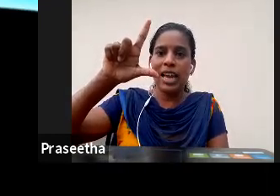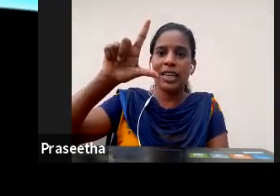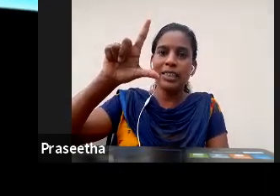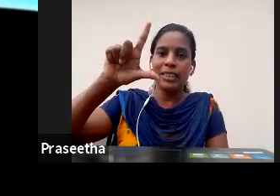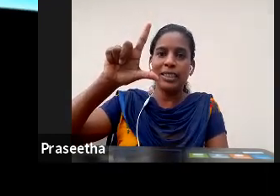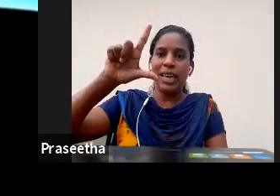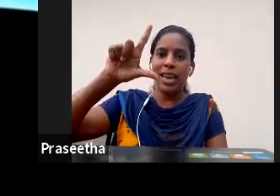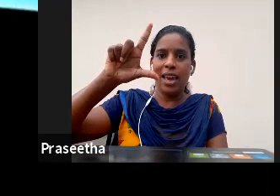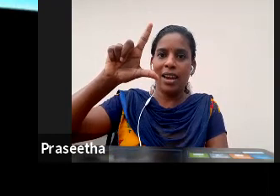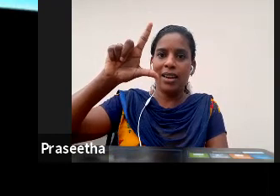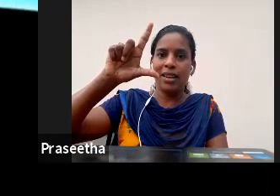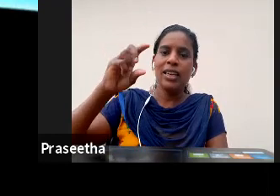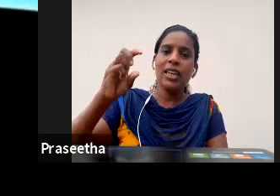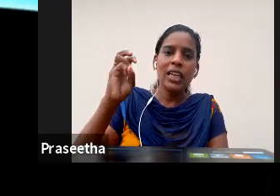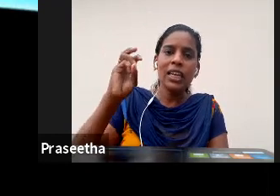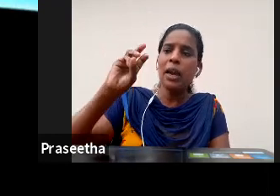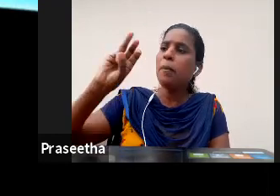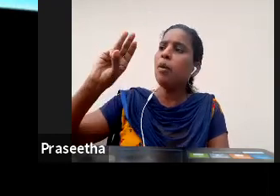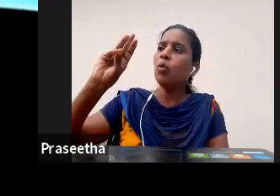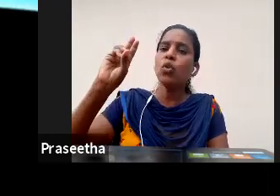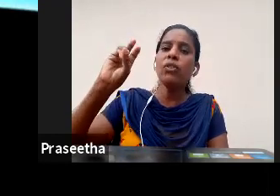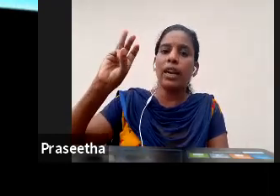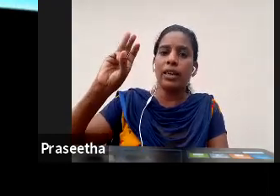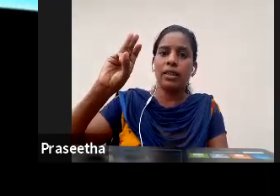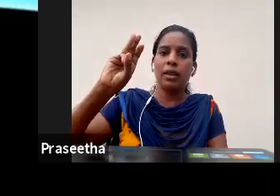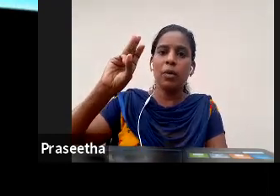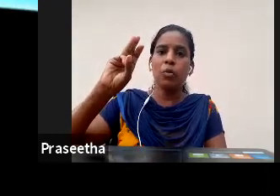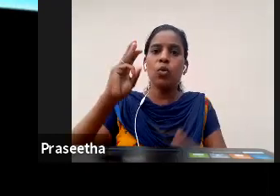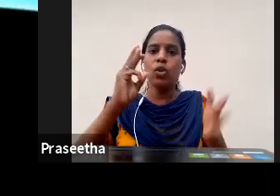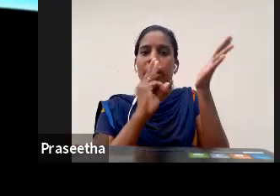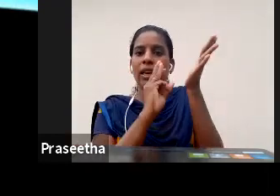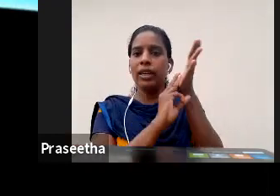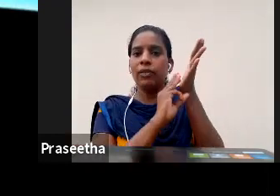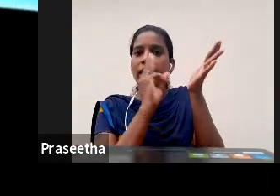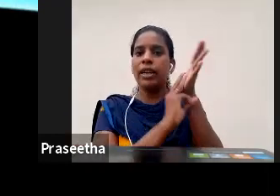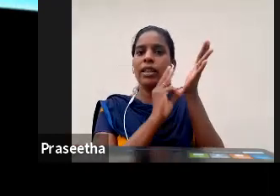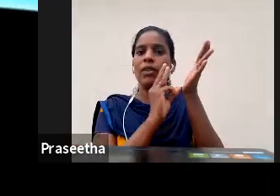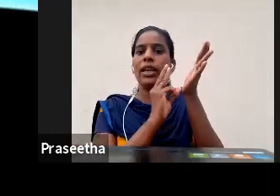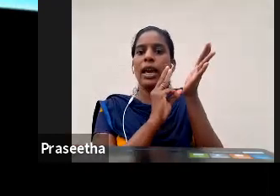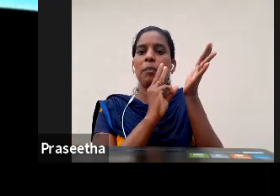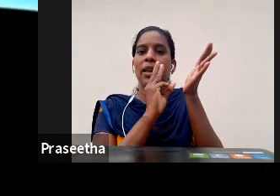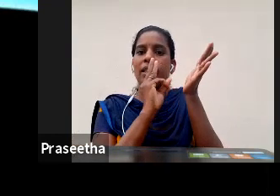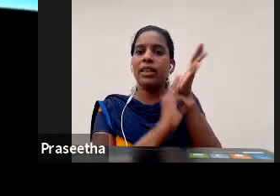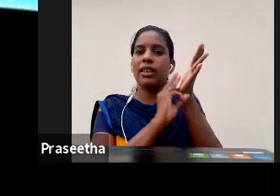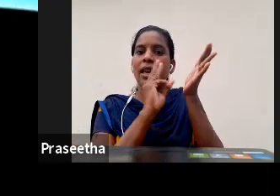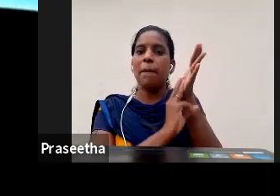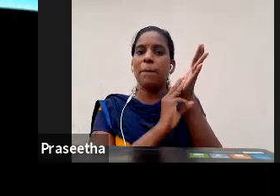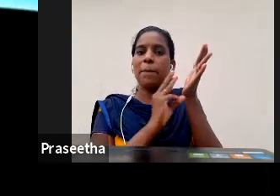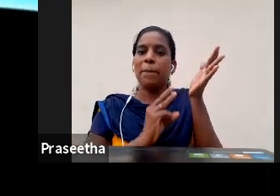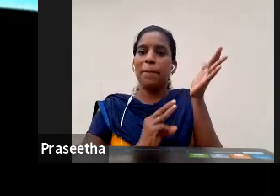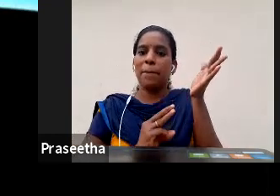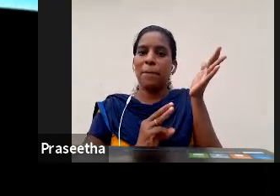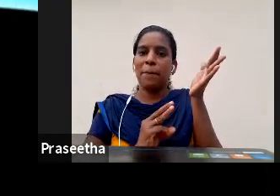റൈറ്റ് ഹാൻഡില് എൽ. ഇനി എം, മൂന്ന് വിരല്, നമ്മുടെ മൂന്ന് വിരല് ഇവിടെ രണ്ട് തവണ ടാപ്പ് ചെയ്യുന്നതാണ്